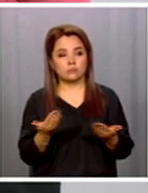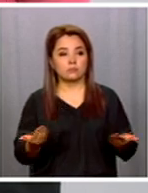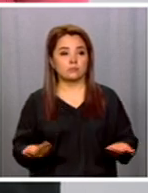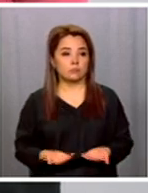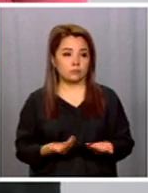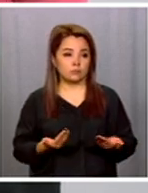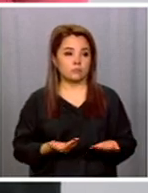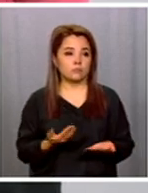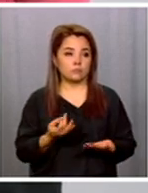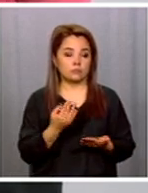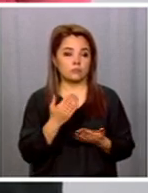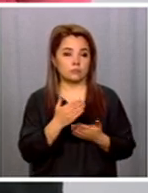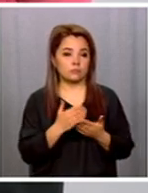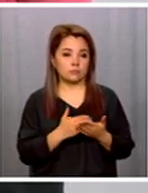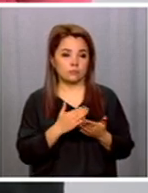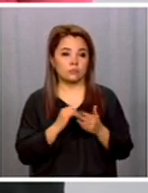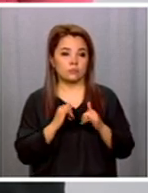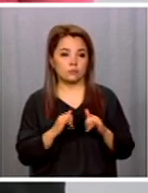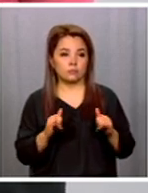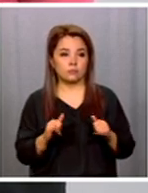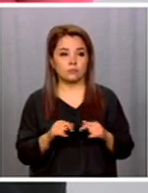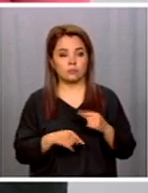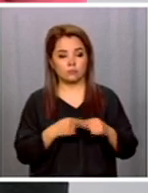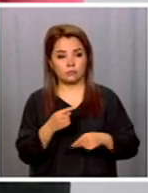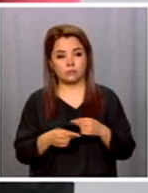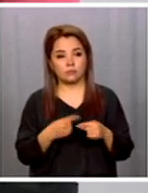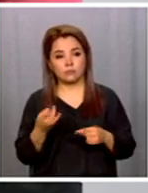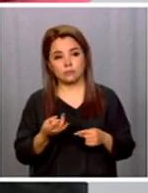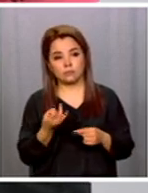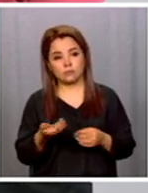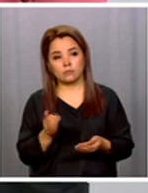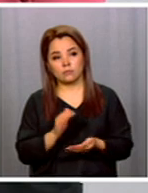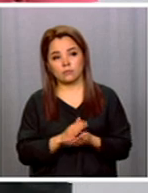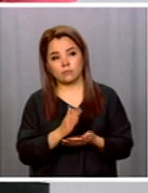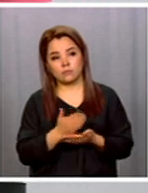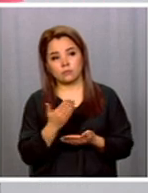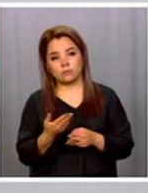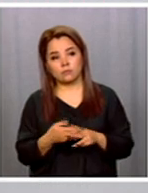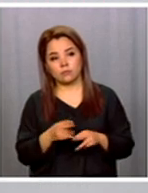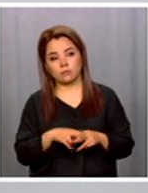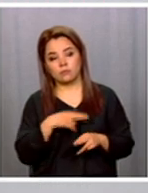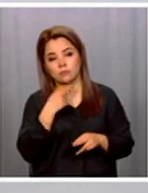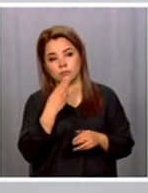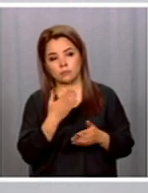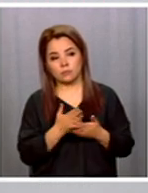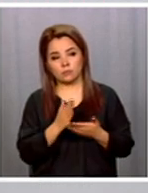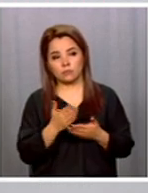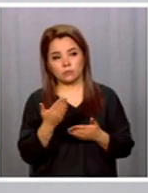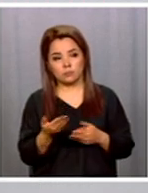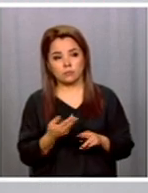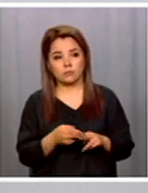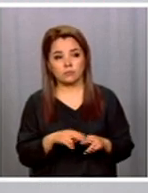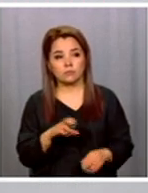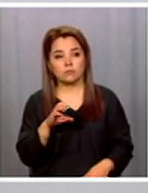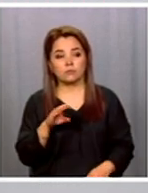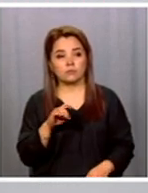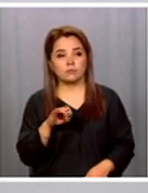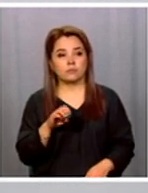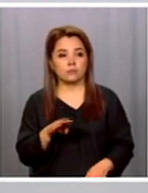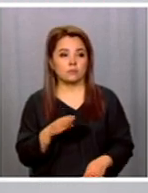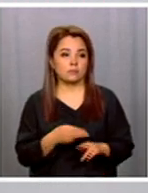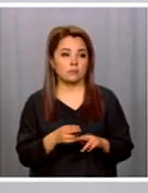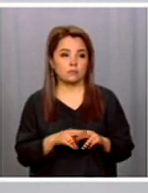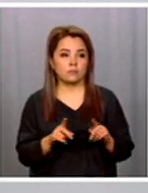циклімен, немесе даму айналымымен танысайық. Мына жерде көріп отырғандарыңыздай бұл спорофит,